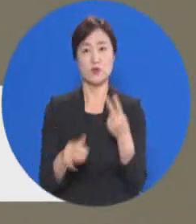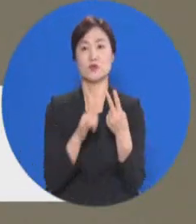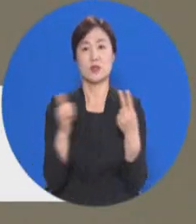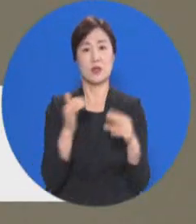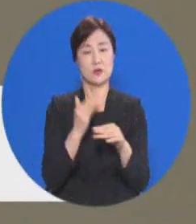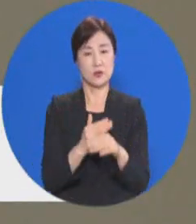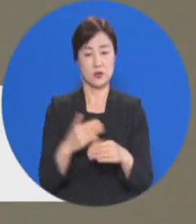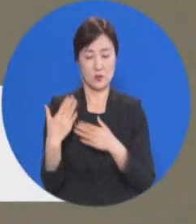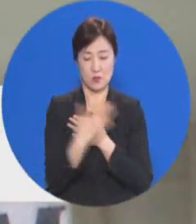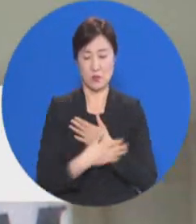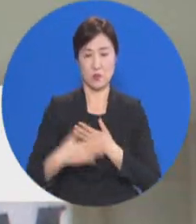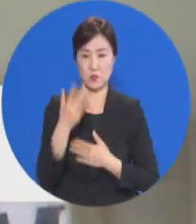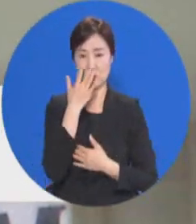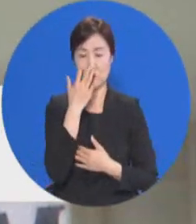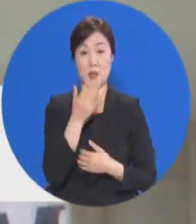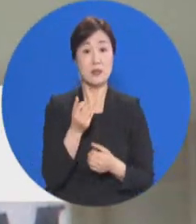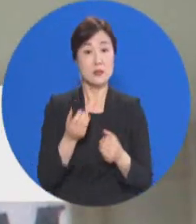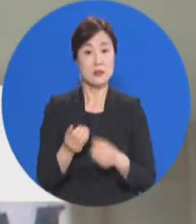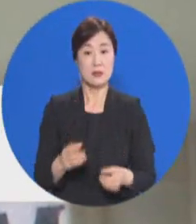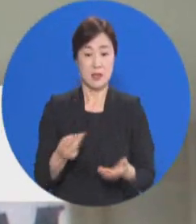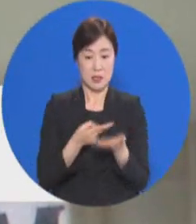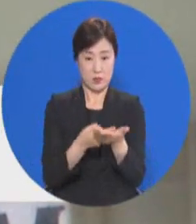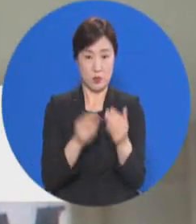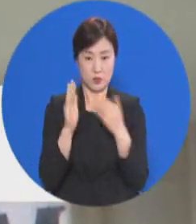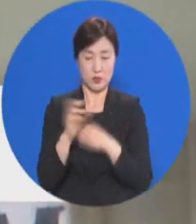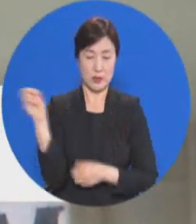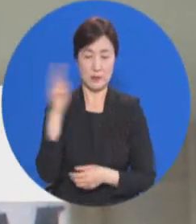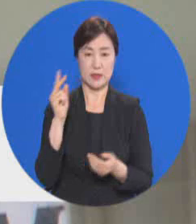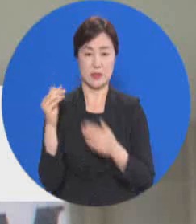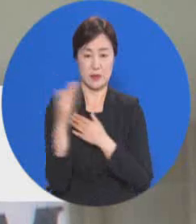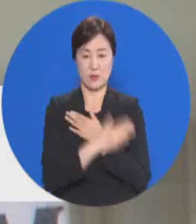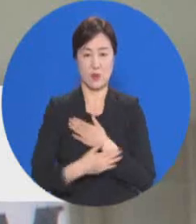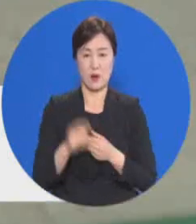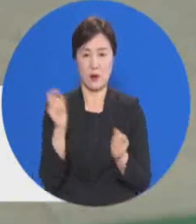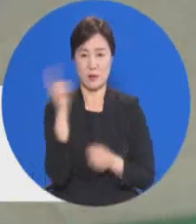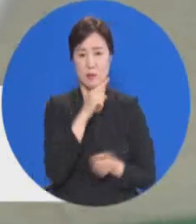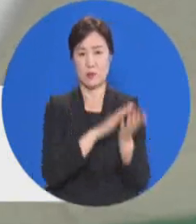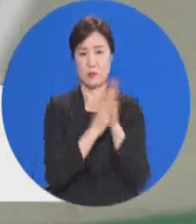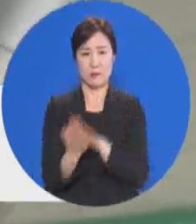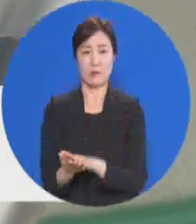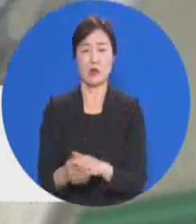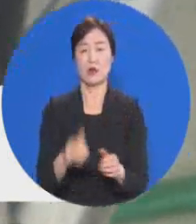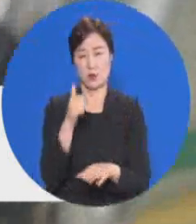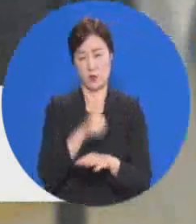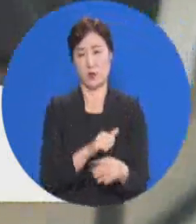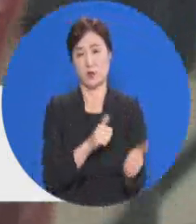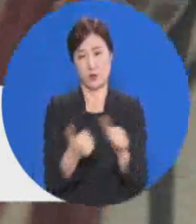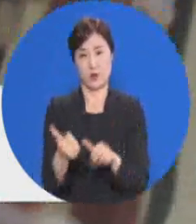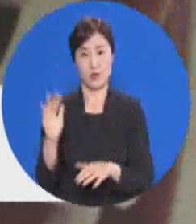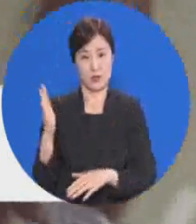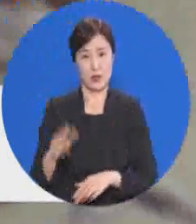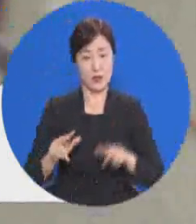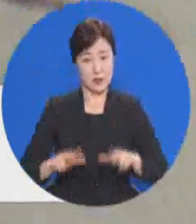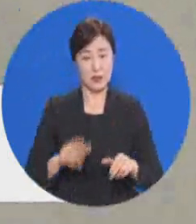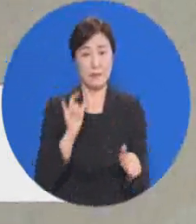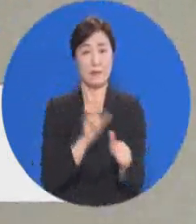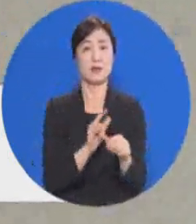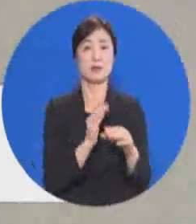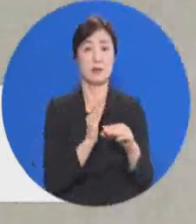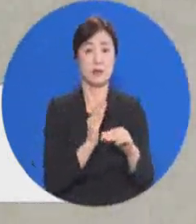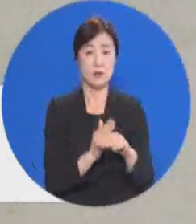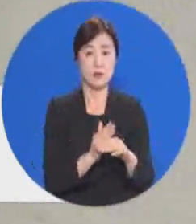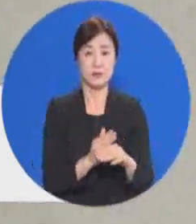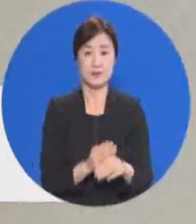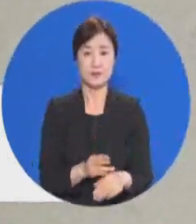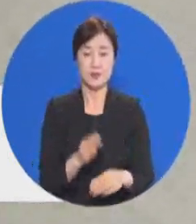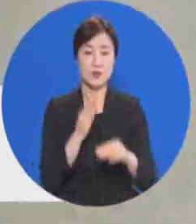무증상 확진자지만 입원 후 상태가 급격히 나빠져 안타깝게 숨을 거뒀습니다. 현재 광주의 확진자 가운데